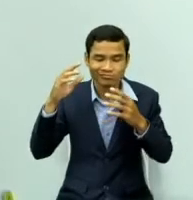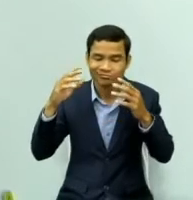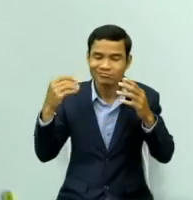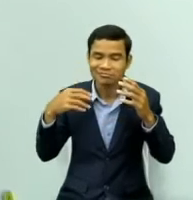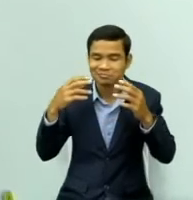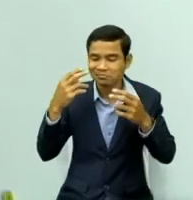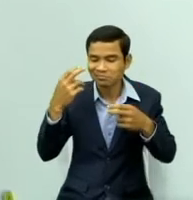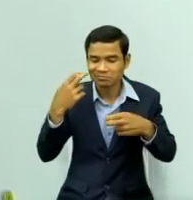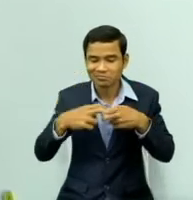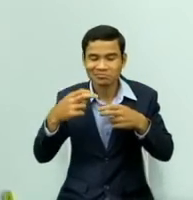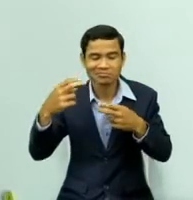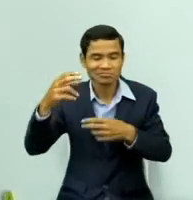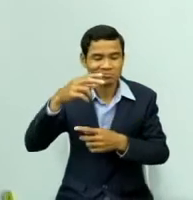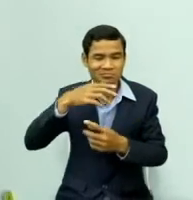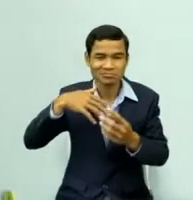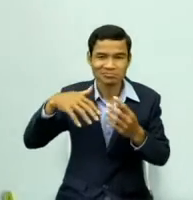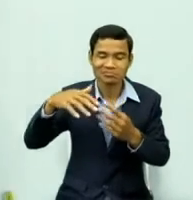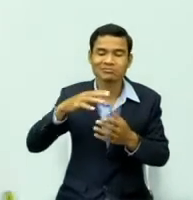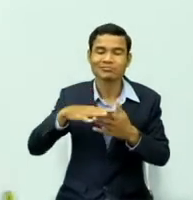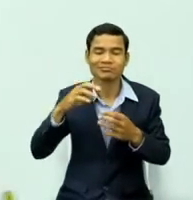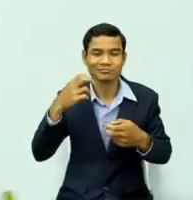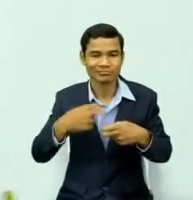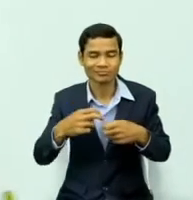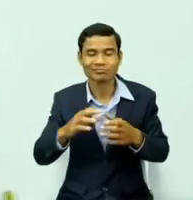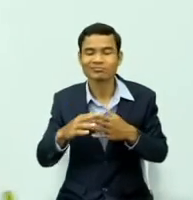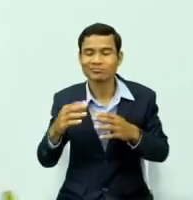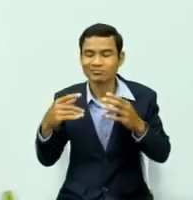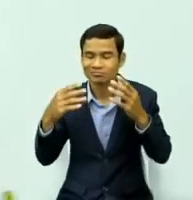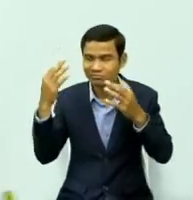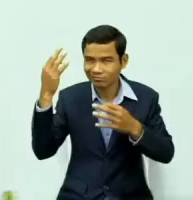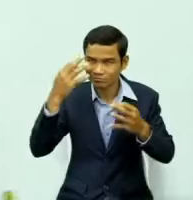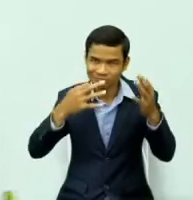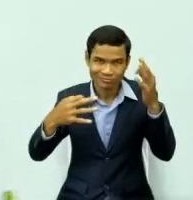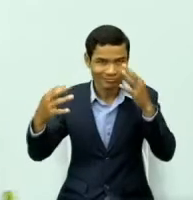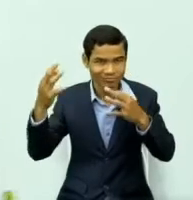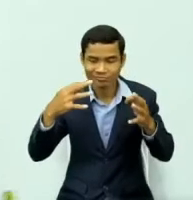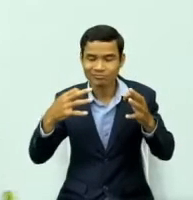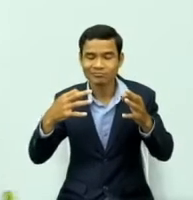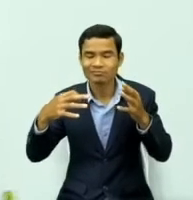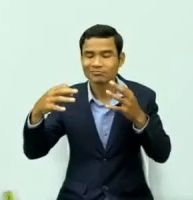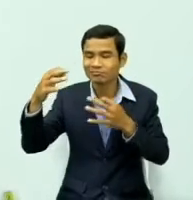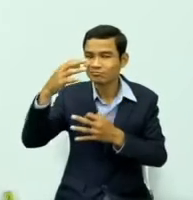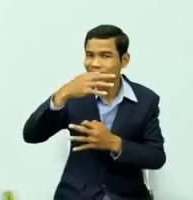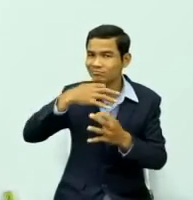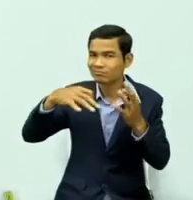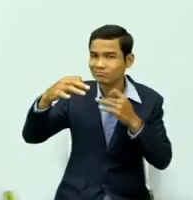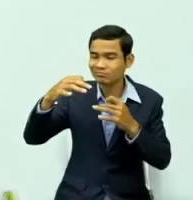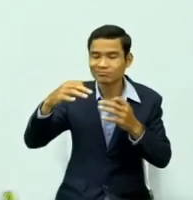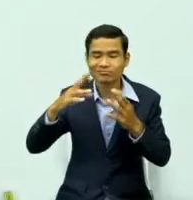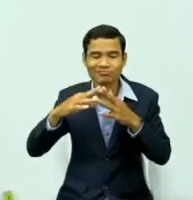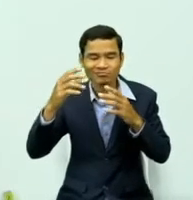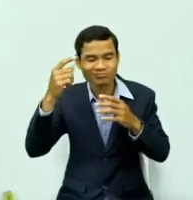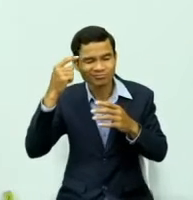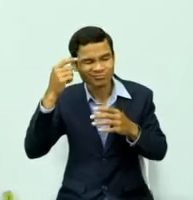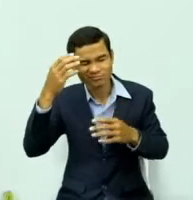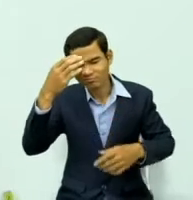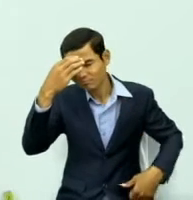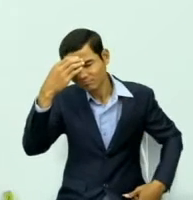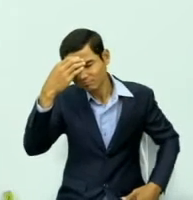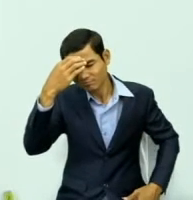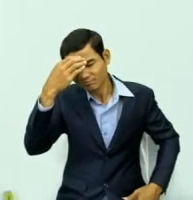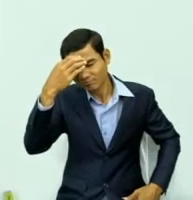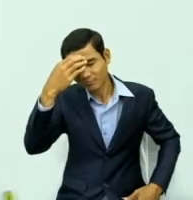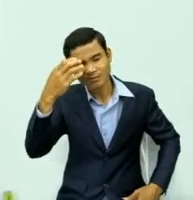sạch đoàn tiết ngay ngó cứ miền này thá vô vô mình đắt sạch chà ô thì họ